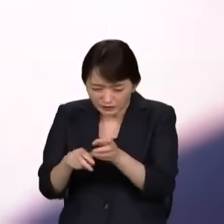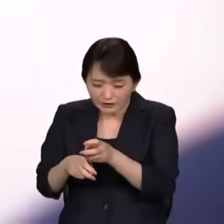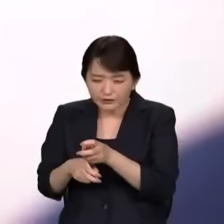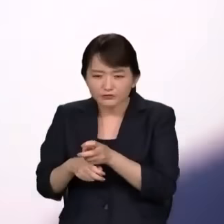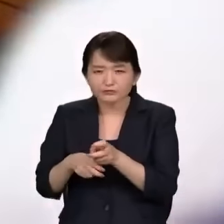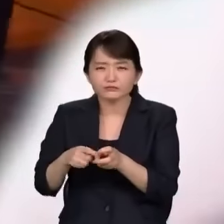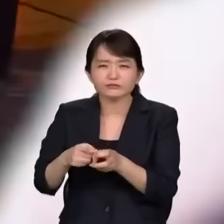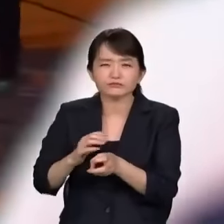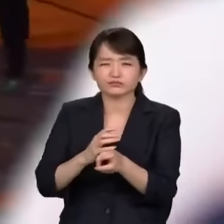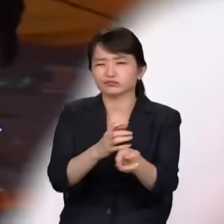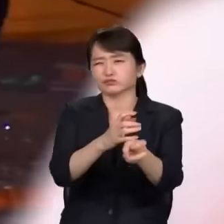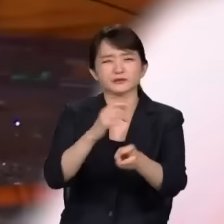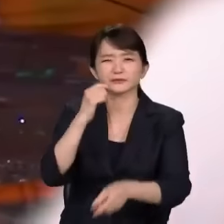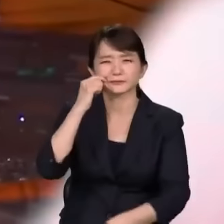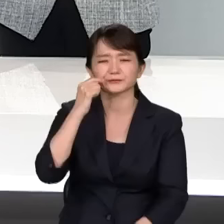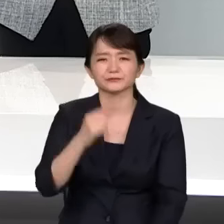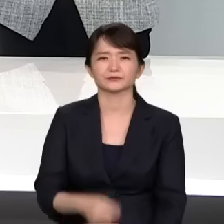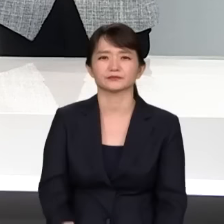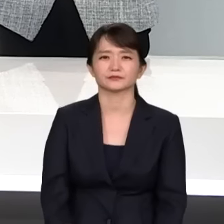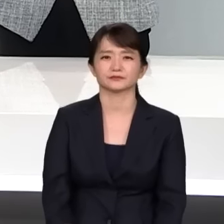못했습니다.